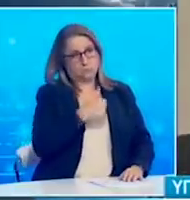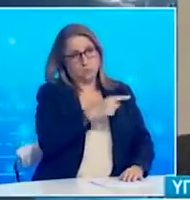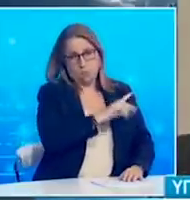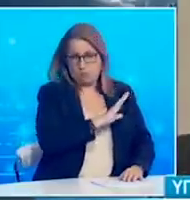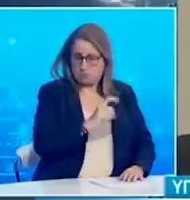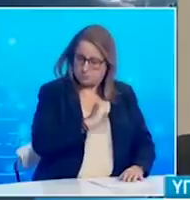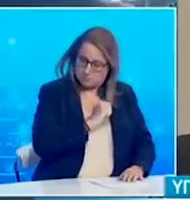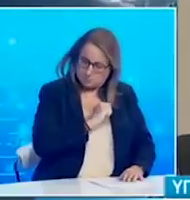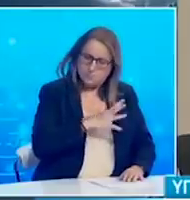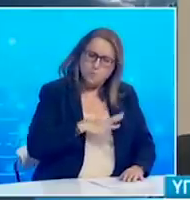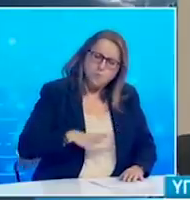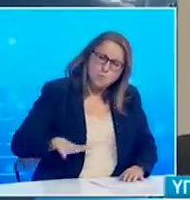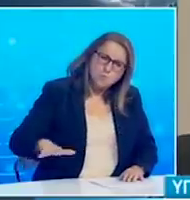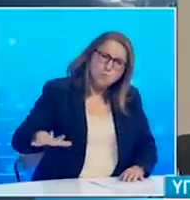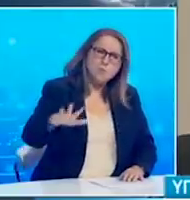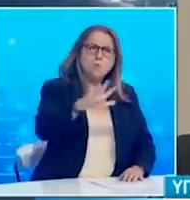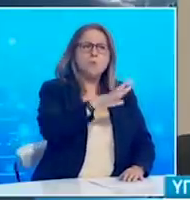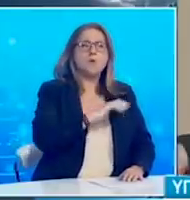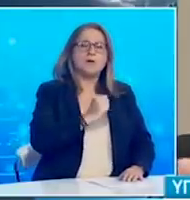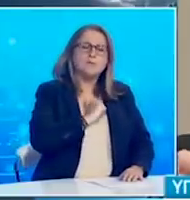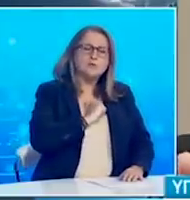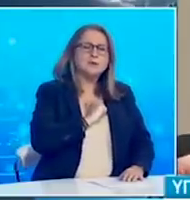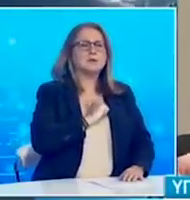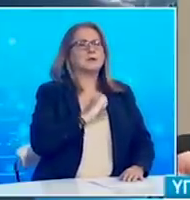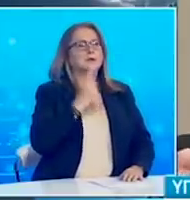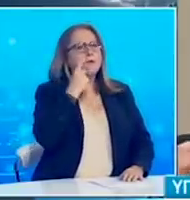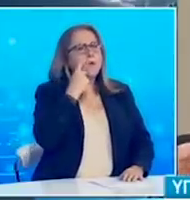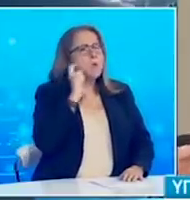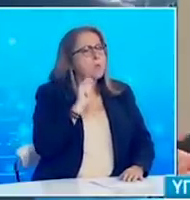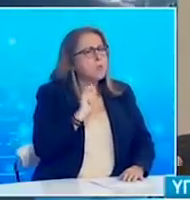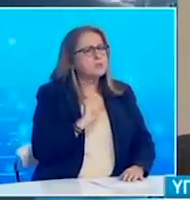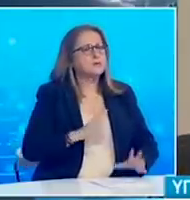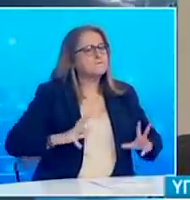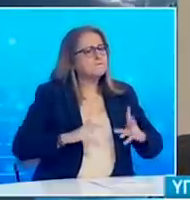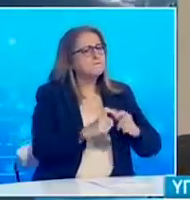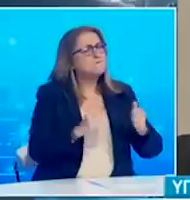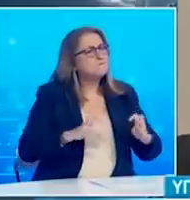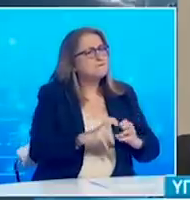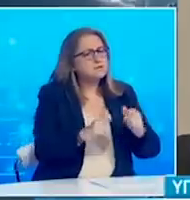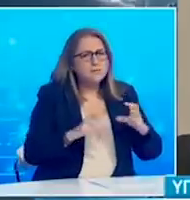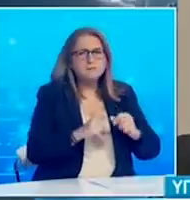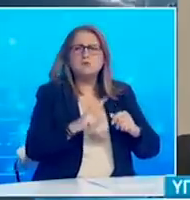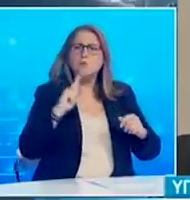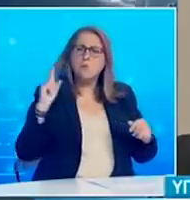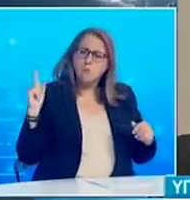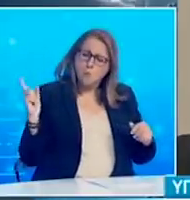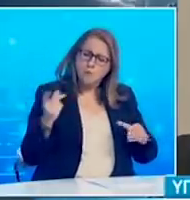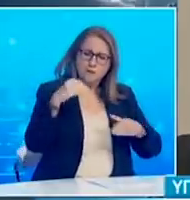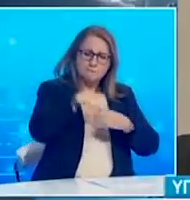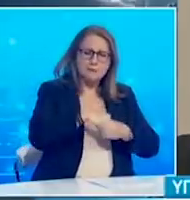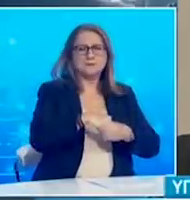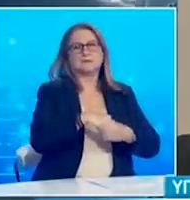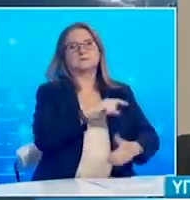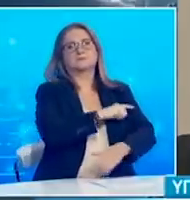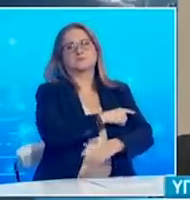γιατροί, όλες οι ειδικότητες, οι ιδιώτες γιατροί, οι οδοντίατροι, οι φυσιοθεραπευτές, όλοι αυτοί που δώσανε μάχη την περίοδο